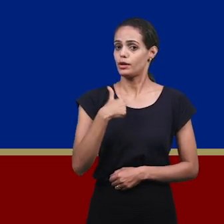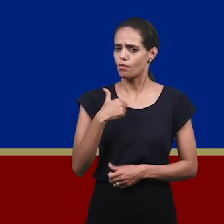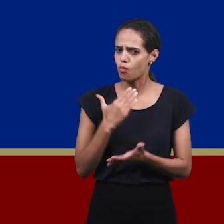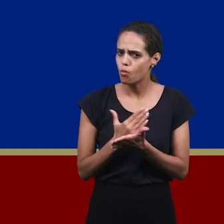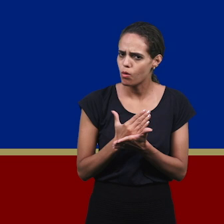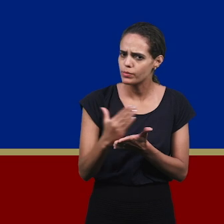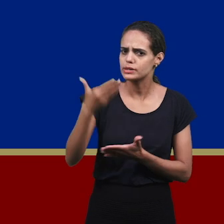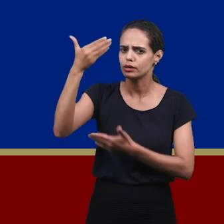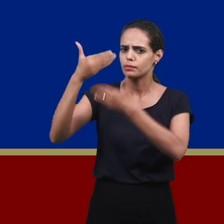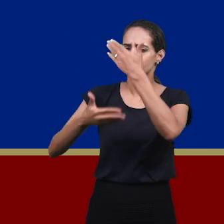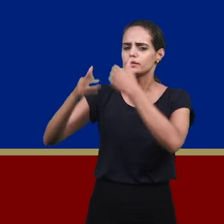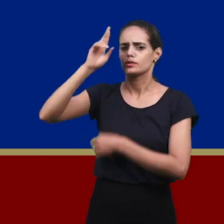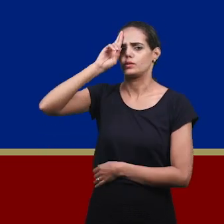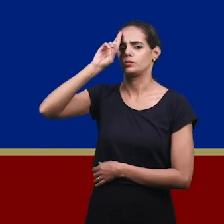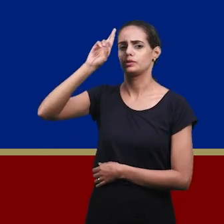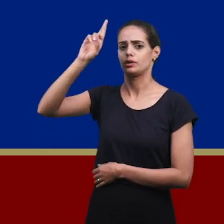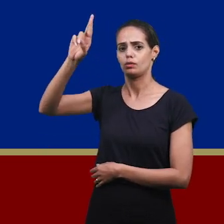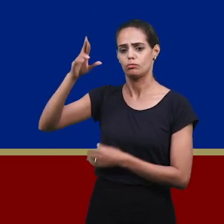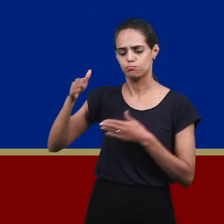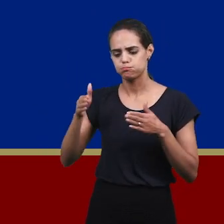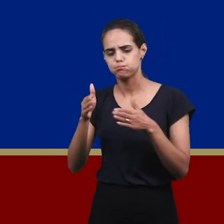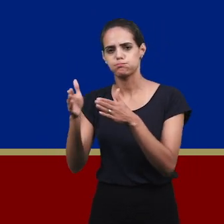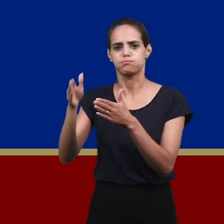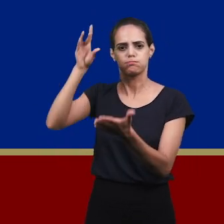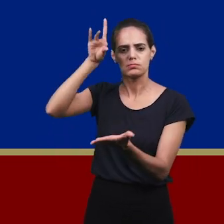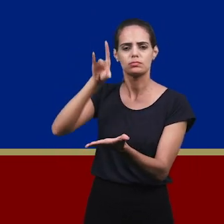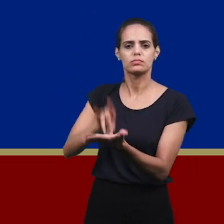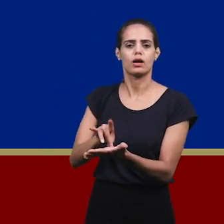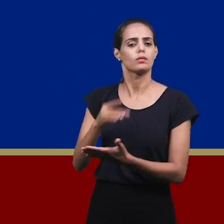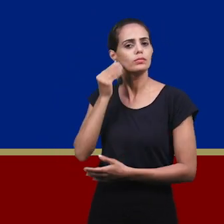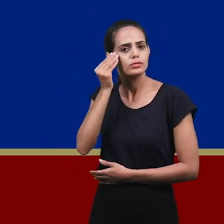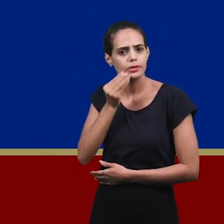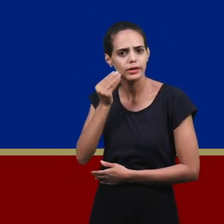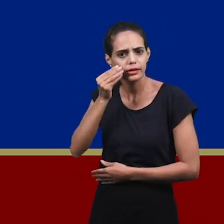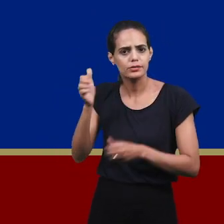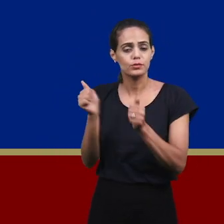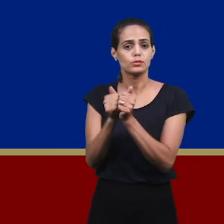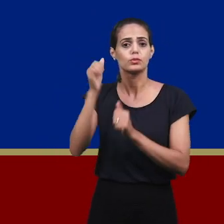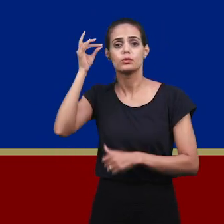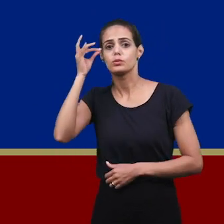une vie de grandes expériences avec le Saint-Esprit.